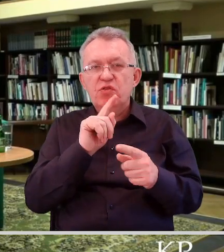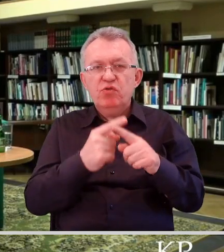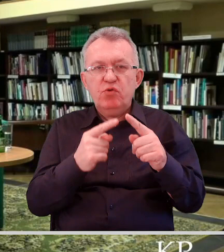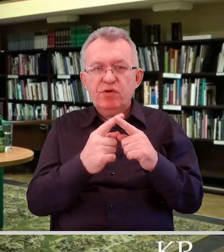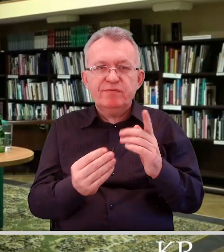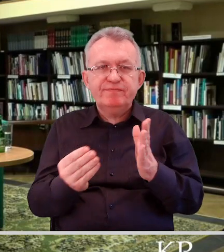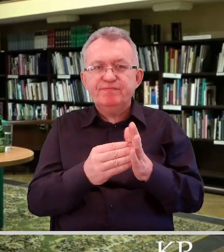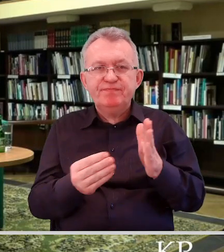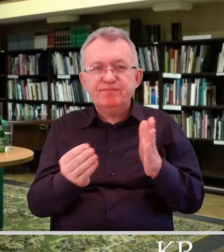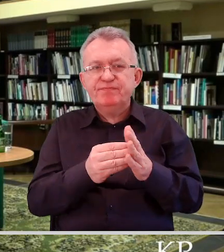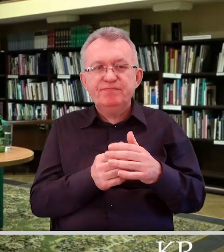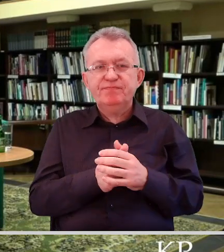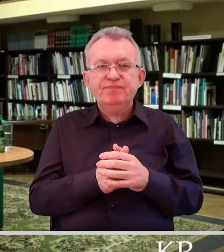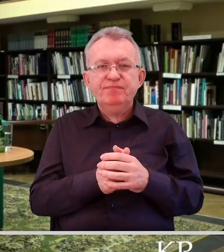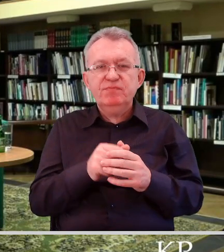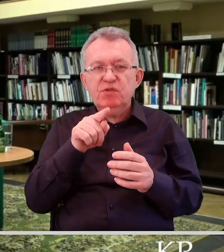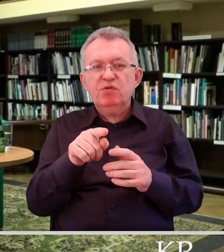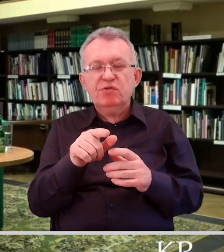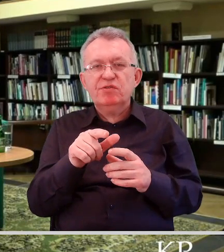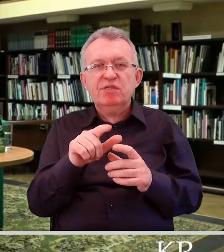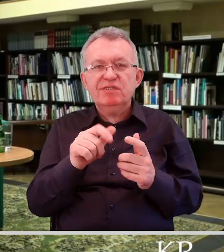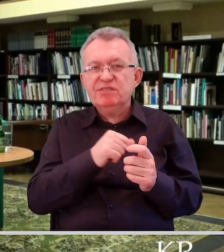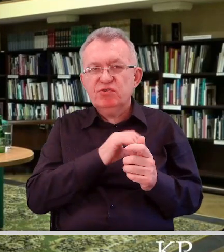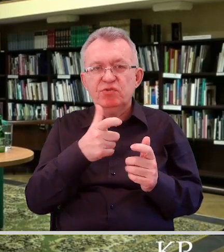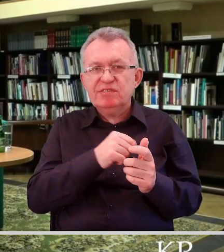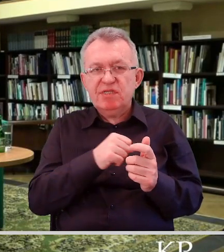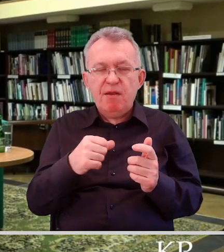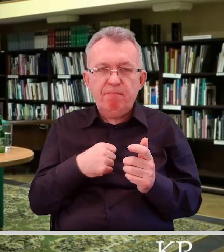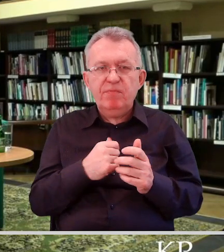jej to, czego sam